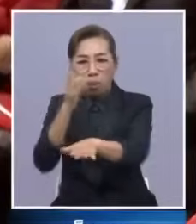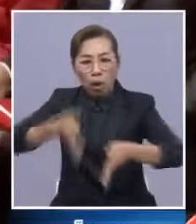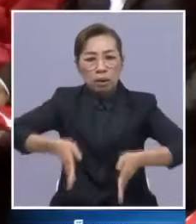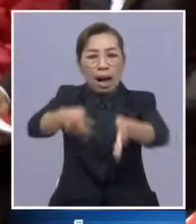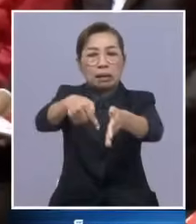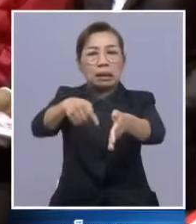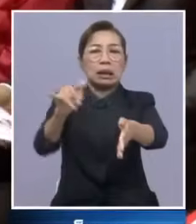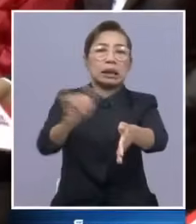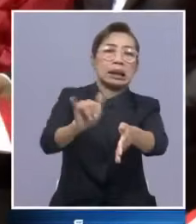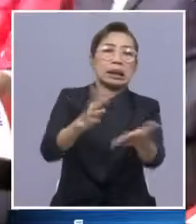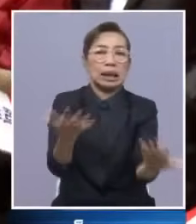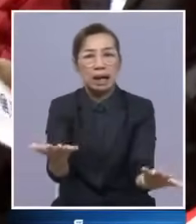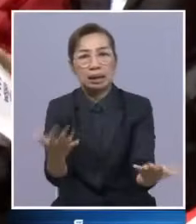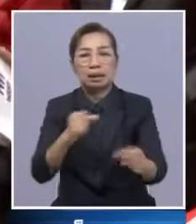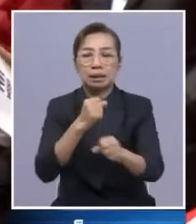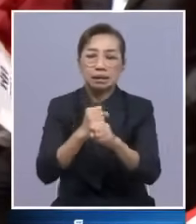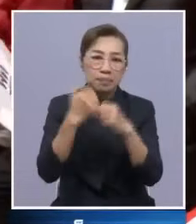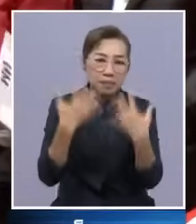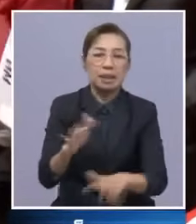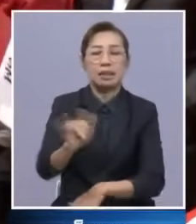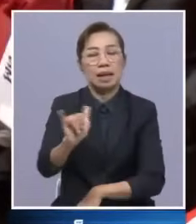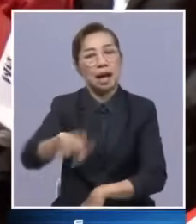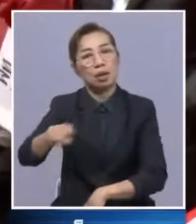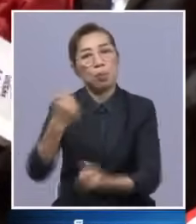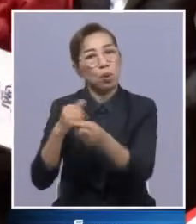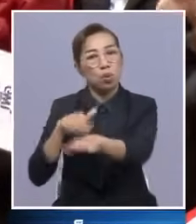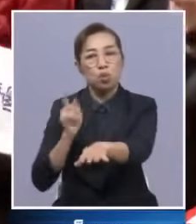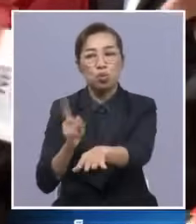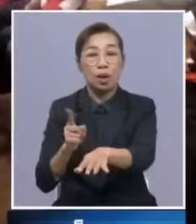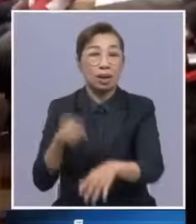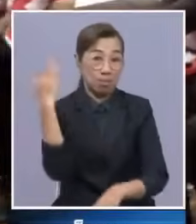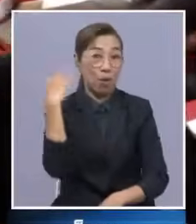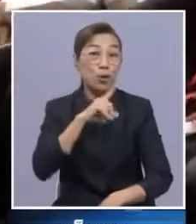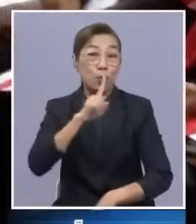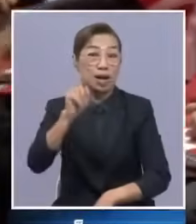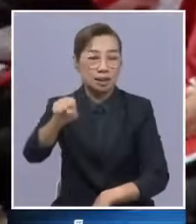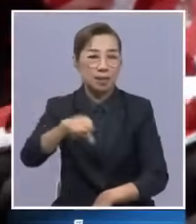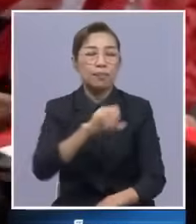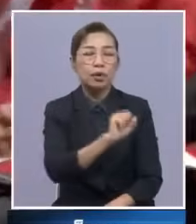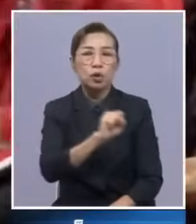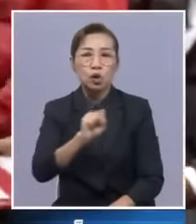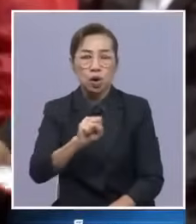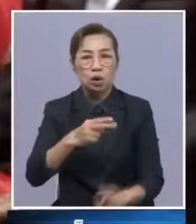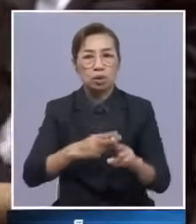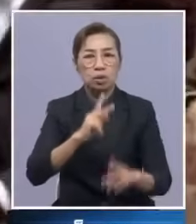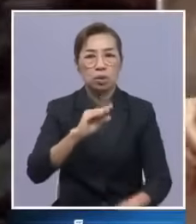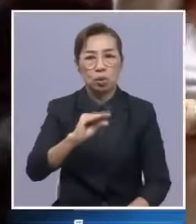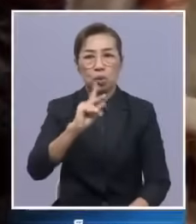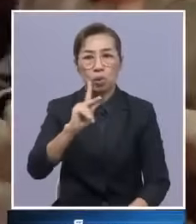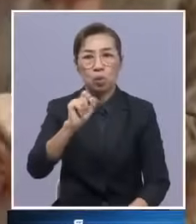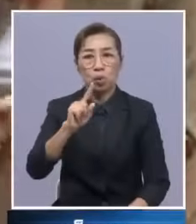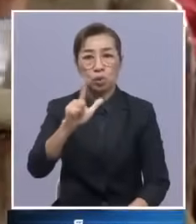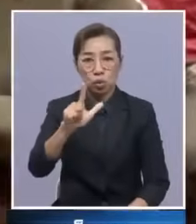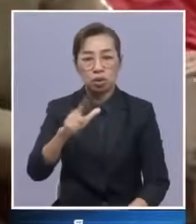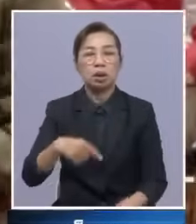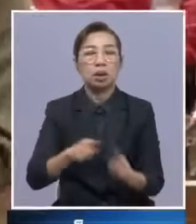ขาต้องติดอยู่กลางถนนด้วยมีส.ส.ของพรรคเพื่อไทย1ท่านคุณโกศลปัทมะเป็นส.ส.นครราชสีมา